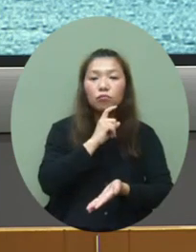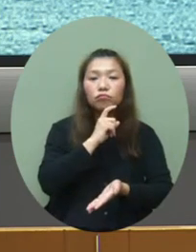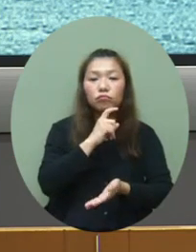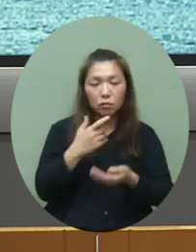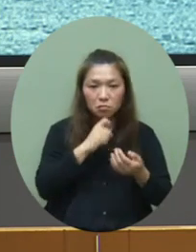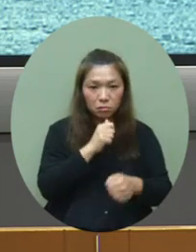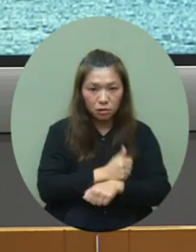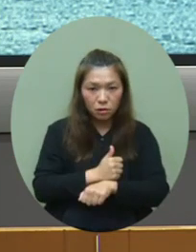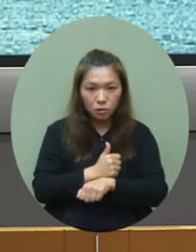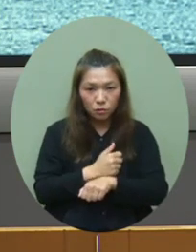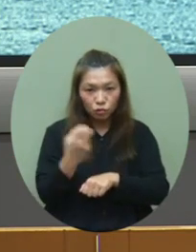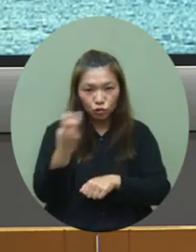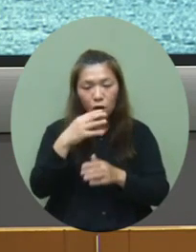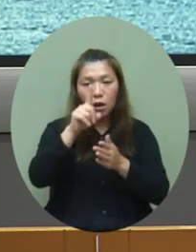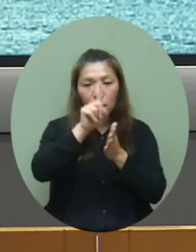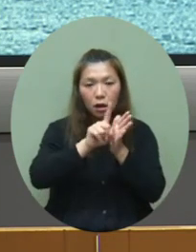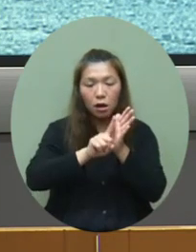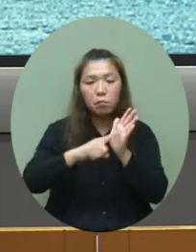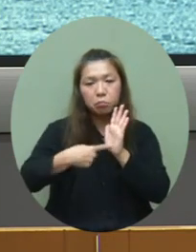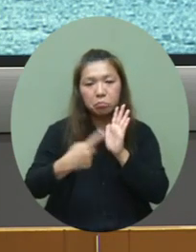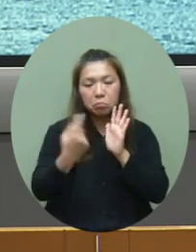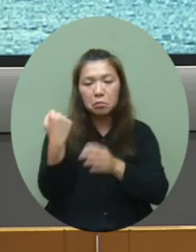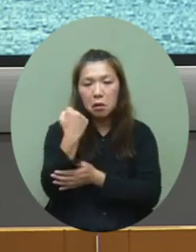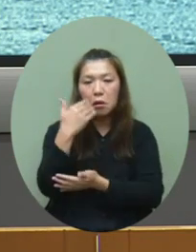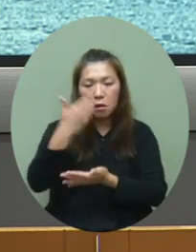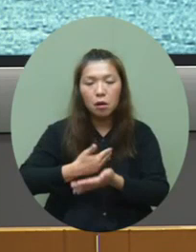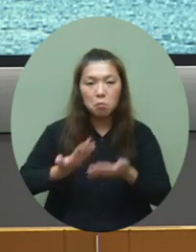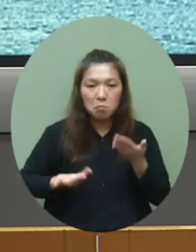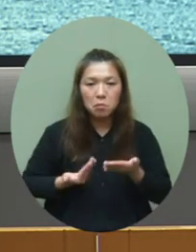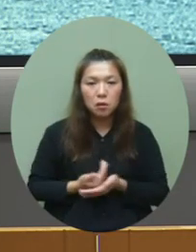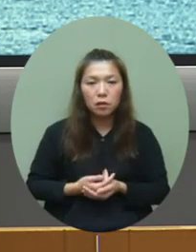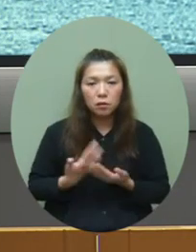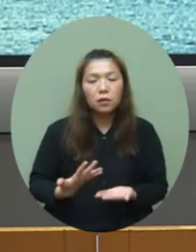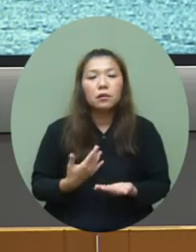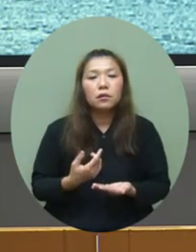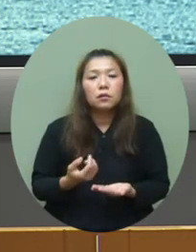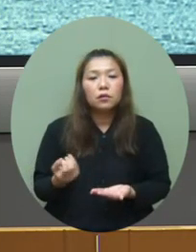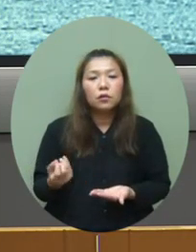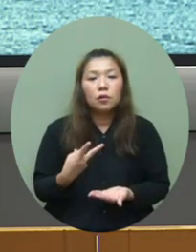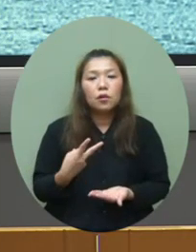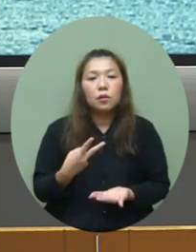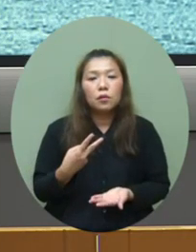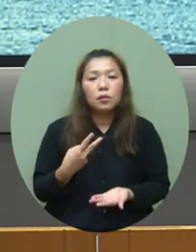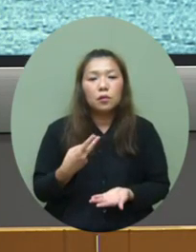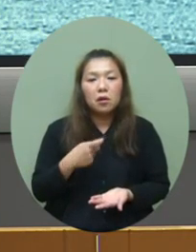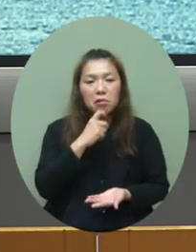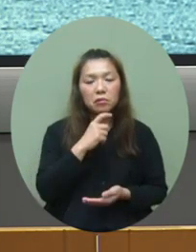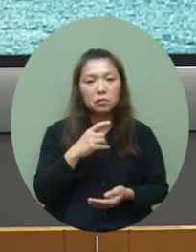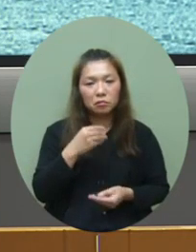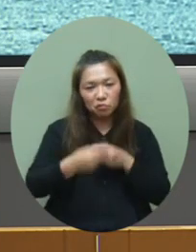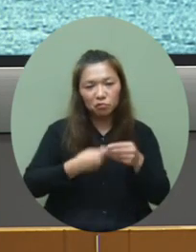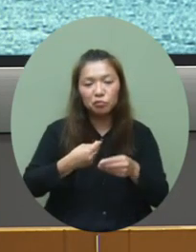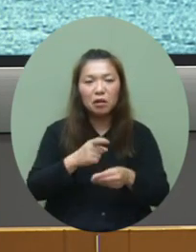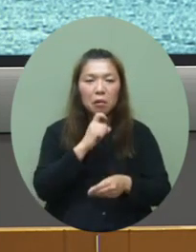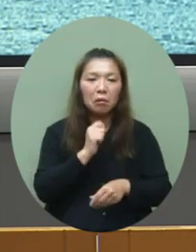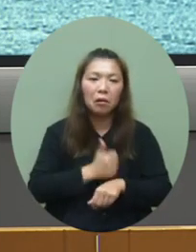會有機會即係會降低咗個免疫力嘅。咁所以都係即係都有會有一定嘅程度嘅傳播喺個